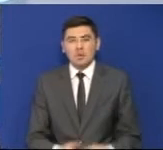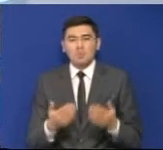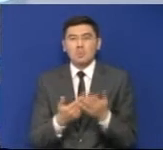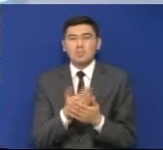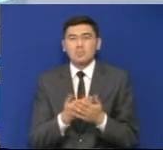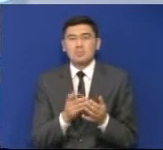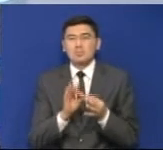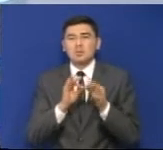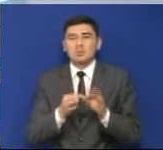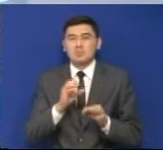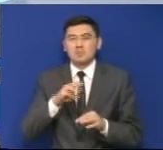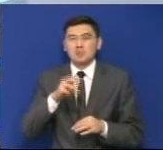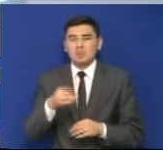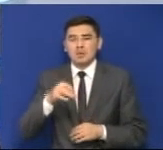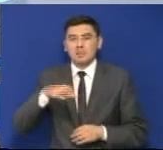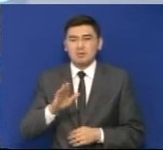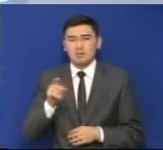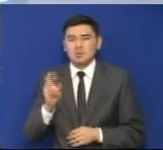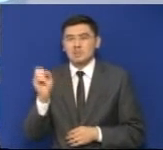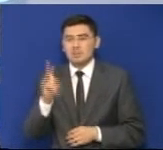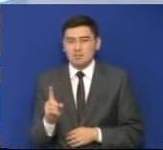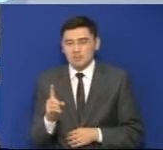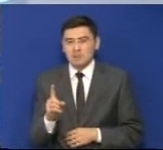Шаңалықтарымыздың толық нұсқасын Семей TV.kz сайтынан көре